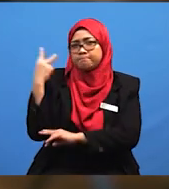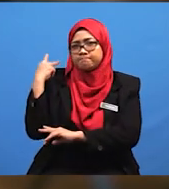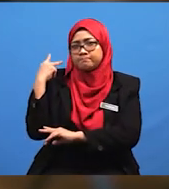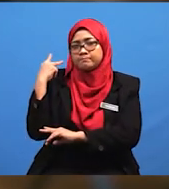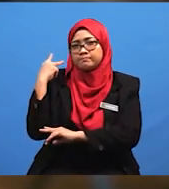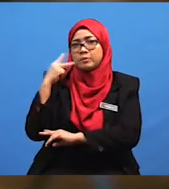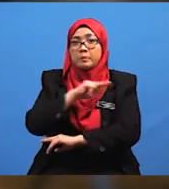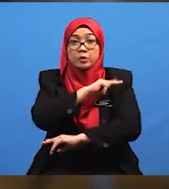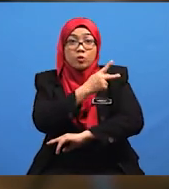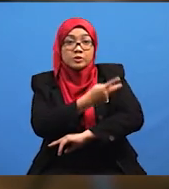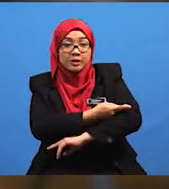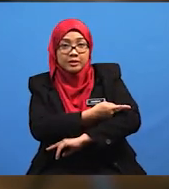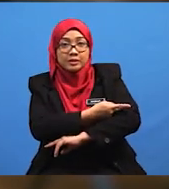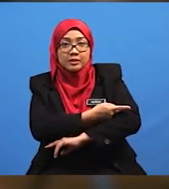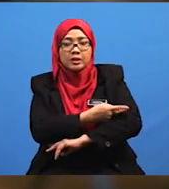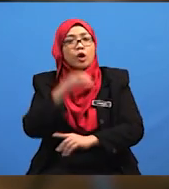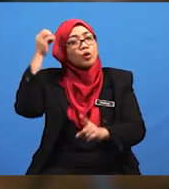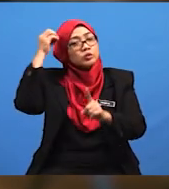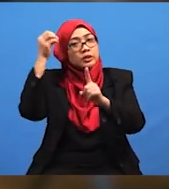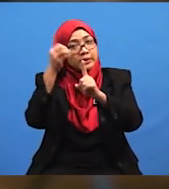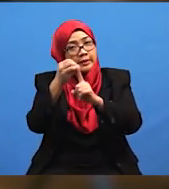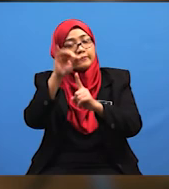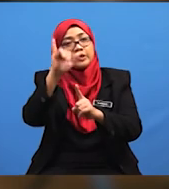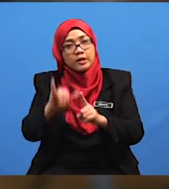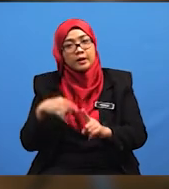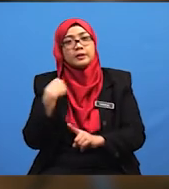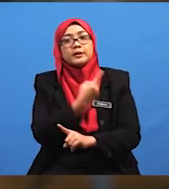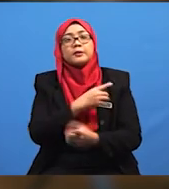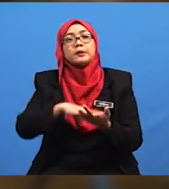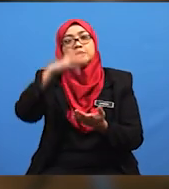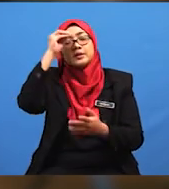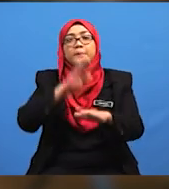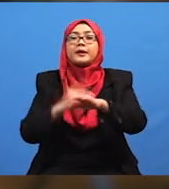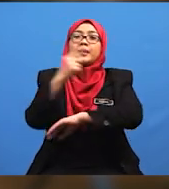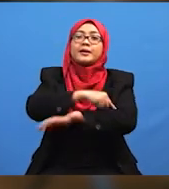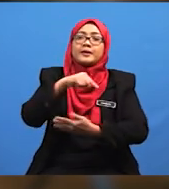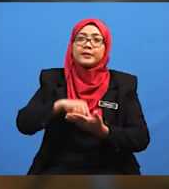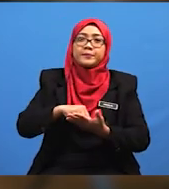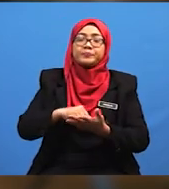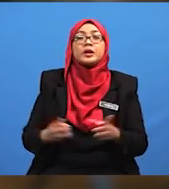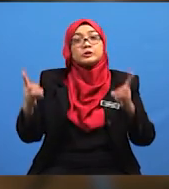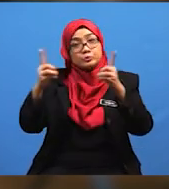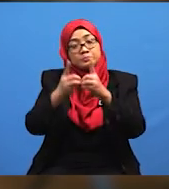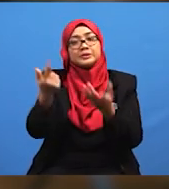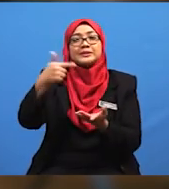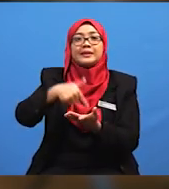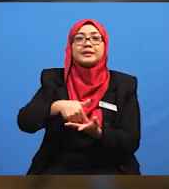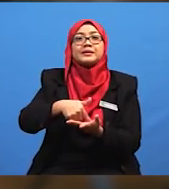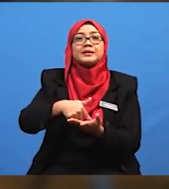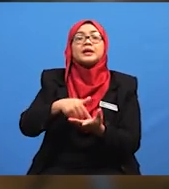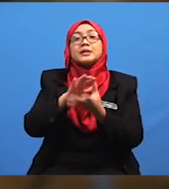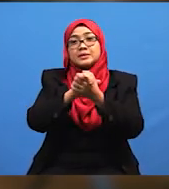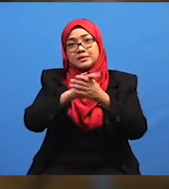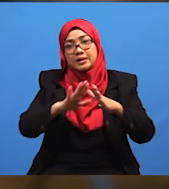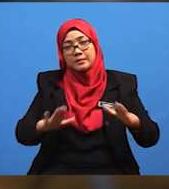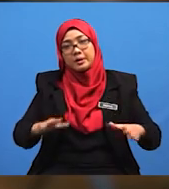objektif pembelajaran hidup pada hari ini sehingga kita berjumpa lagi